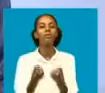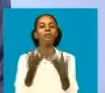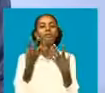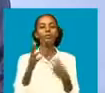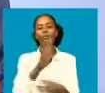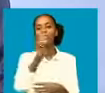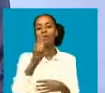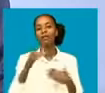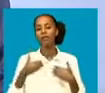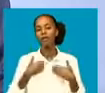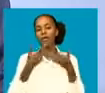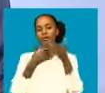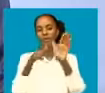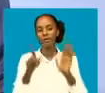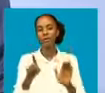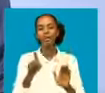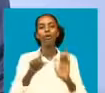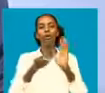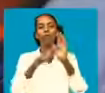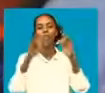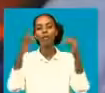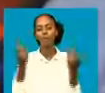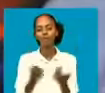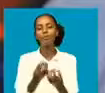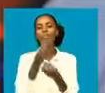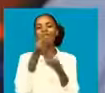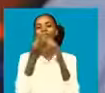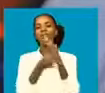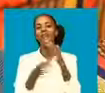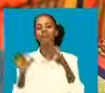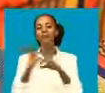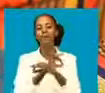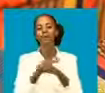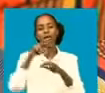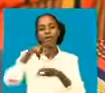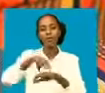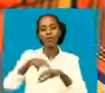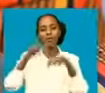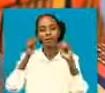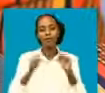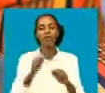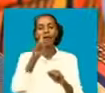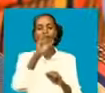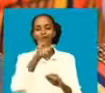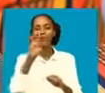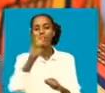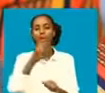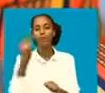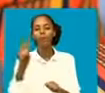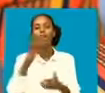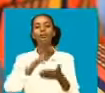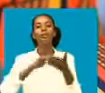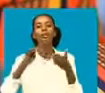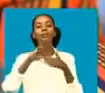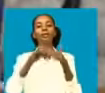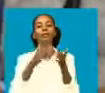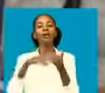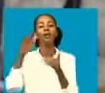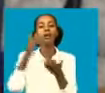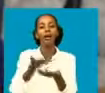ፋይዳ እንዳለውም ገልጸዋል። በወላይታ ዞን የምግብ ዘይት ፋብሪካን ለማቋቋም የሚያስችል ከ122 ሚሊዮን ብር በላይ